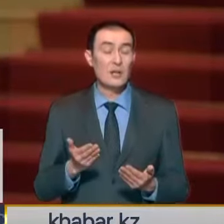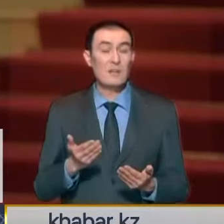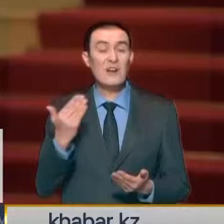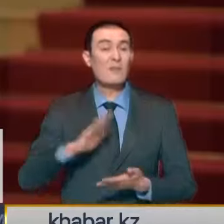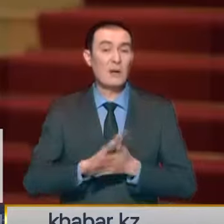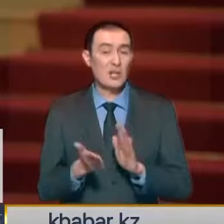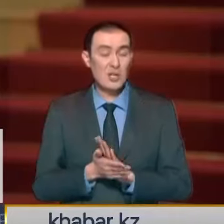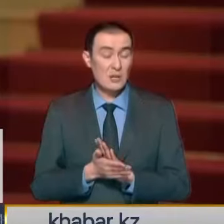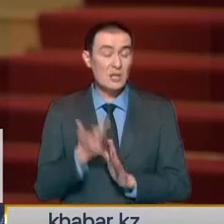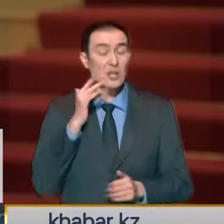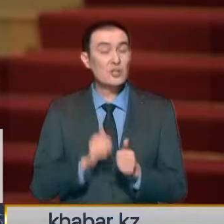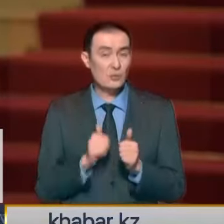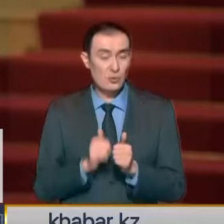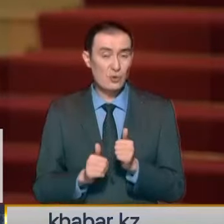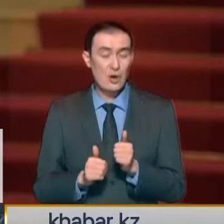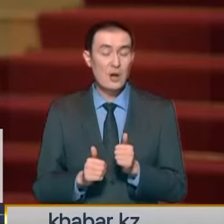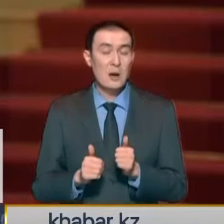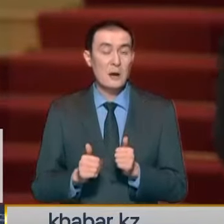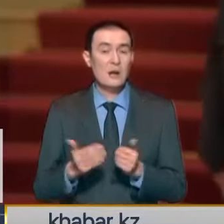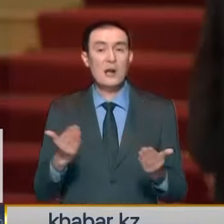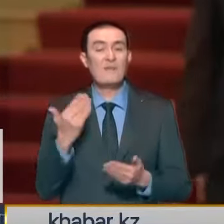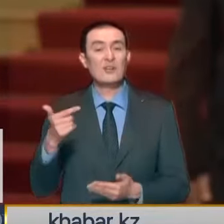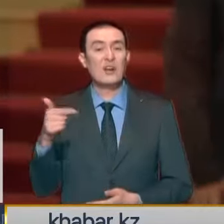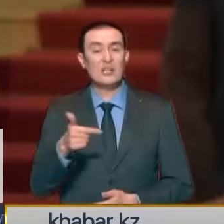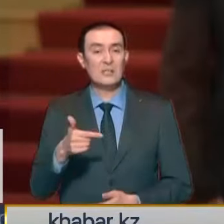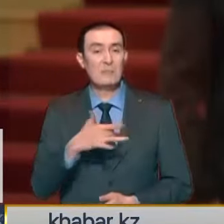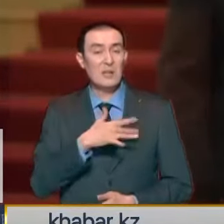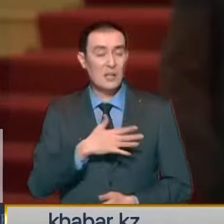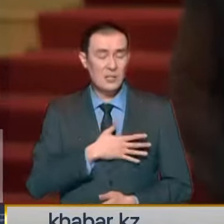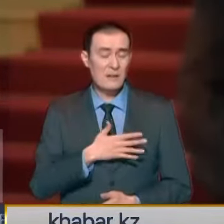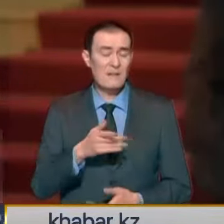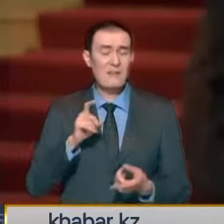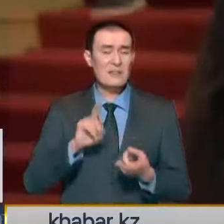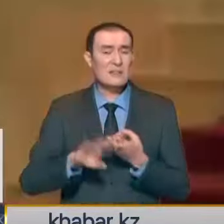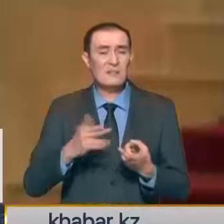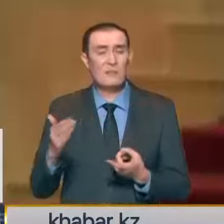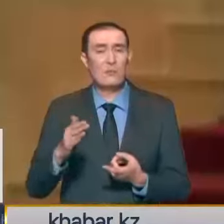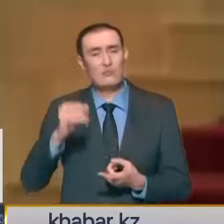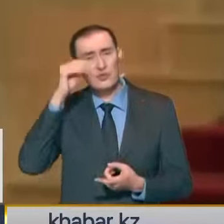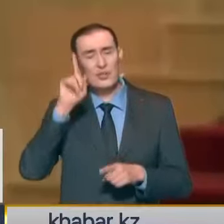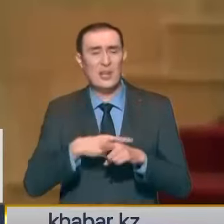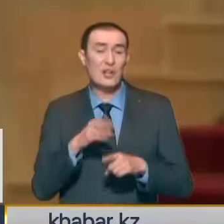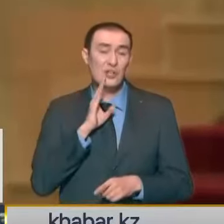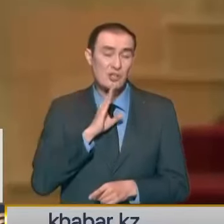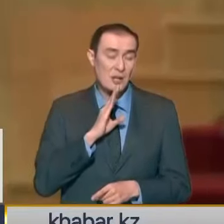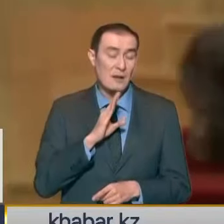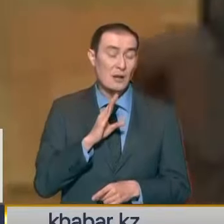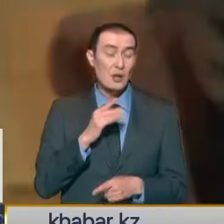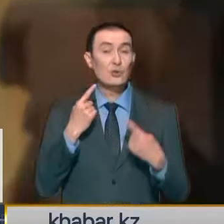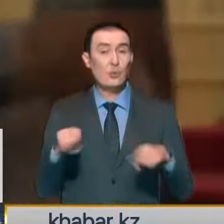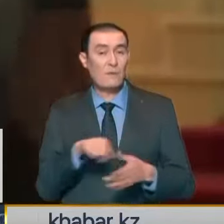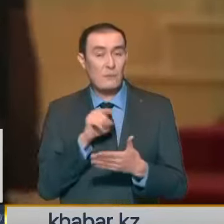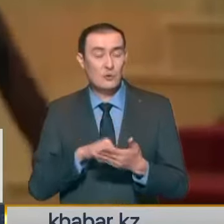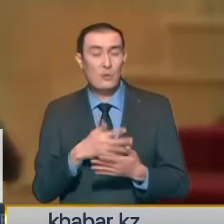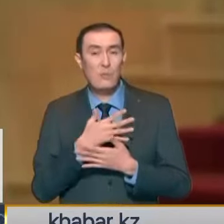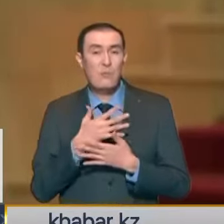социального положения зачастую, гражданской принадлежности и так далее, да, вне зависимости от его пола. Другой вопрос, что